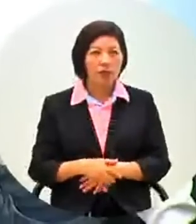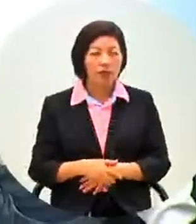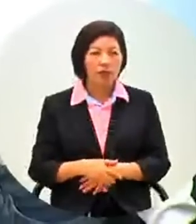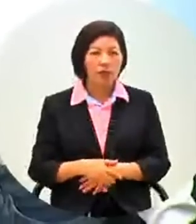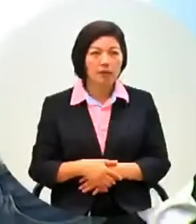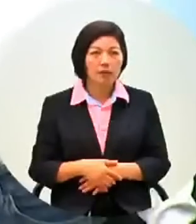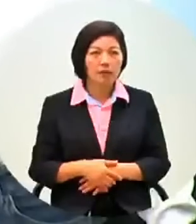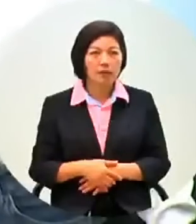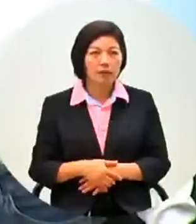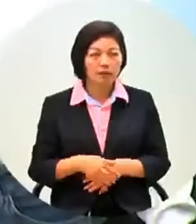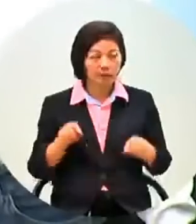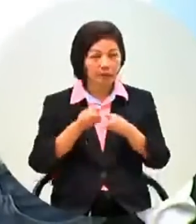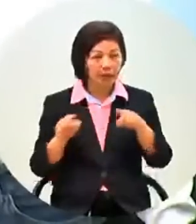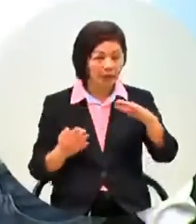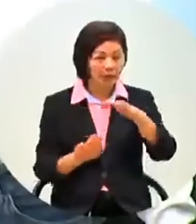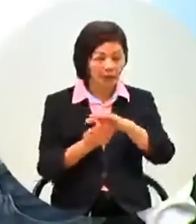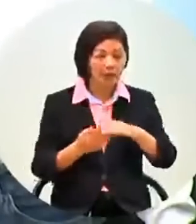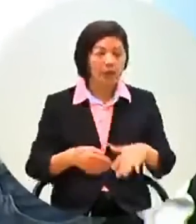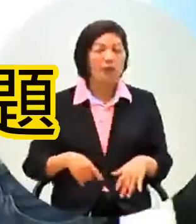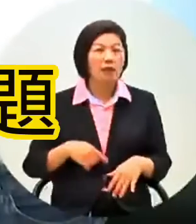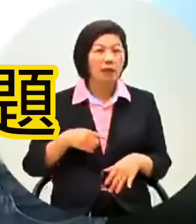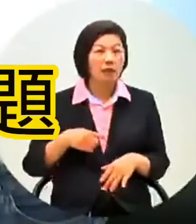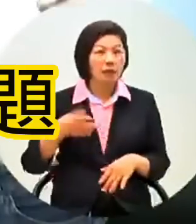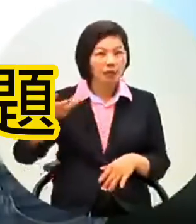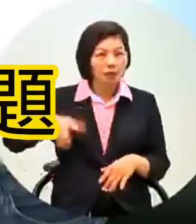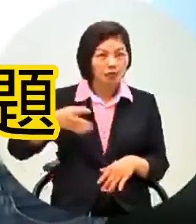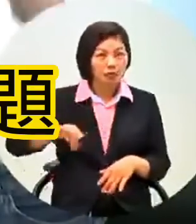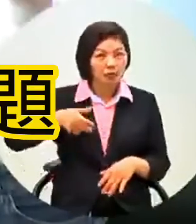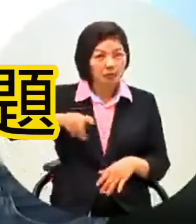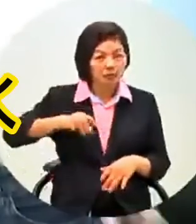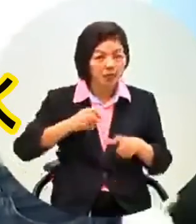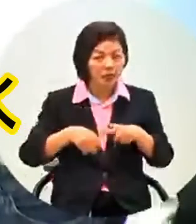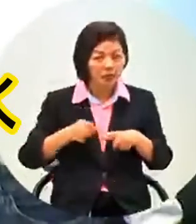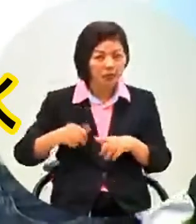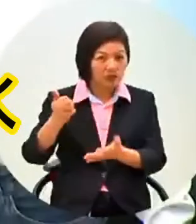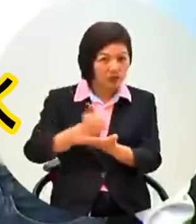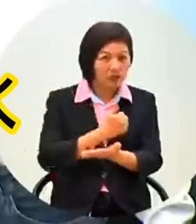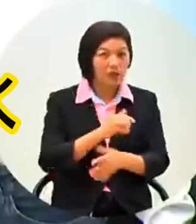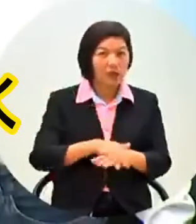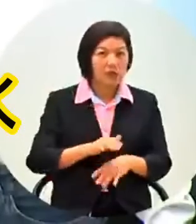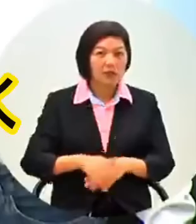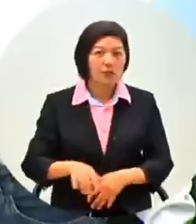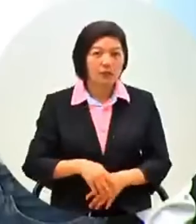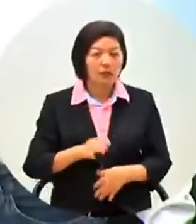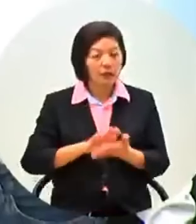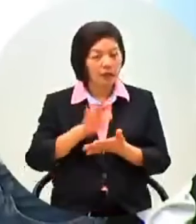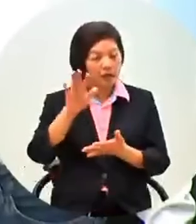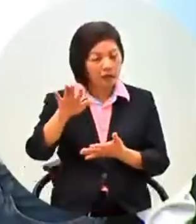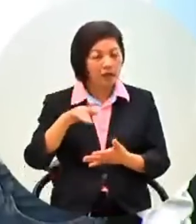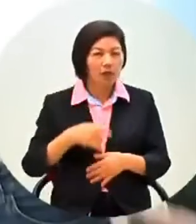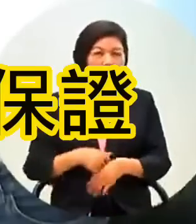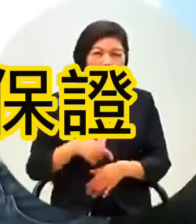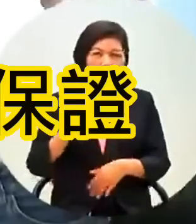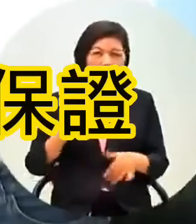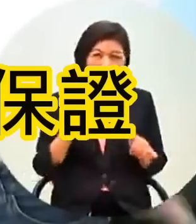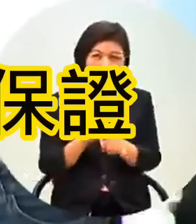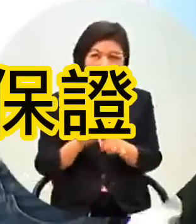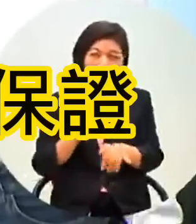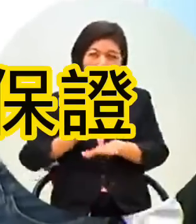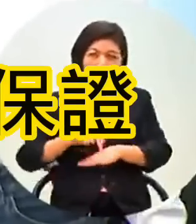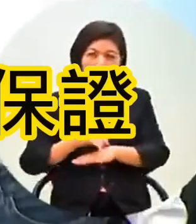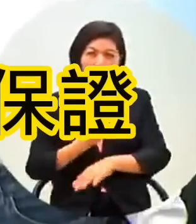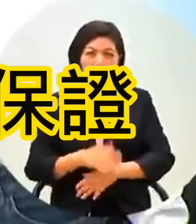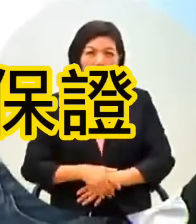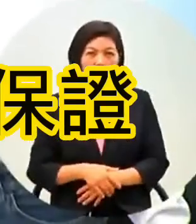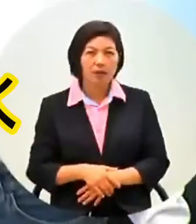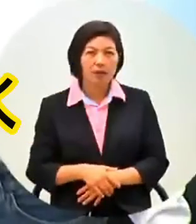厂？ 平顶。 所以如果说万一未来的供水系统发生问题，会不会排挤到民生用水？我希望你想，我希望你可以